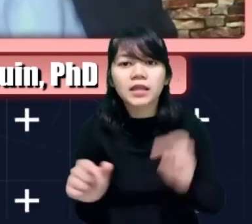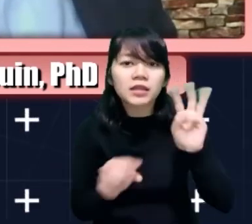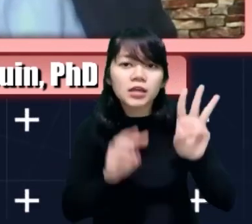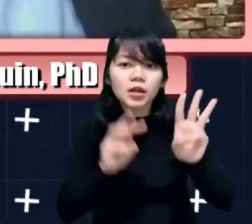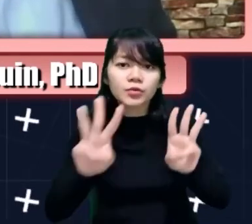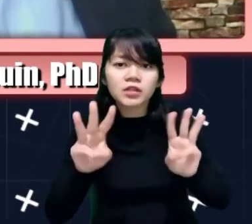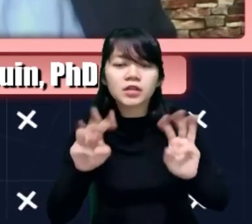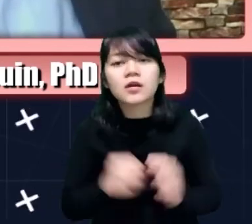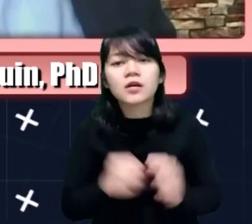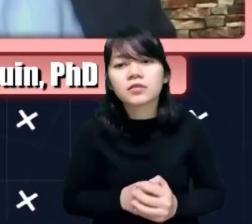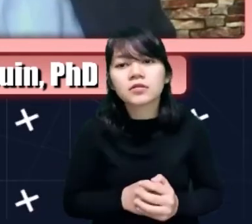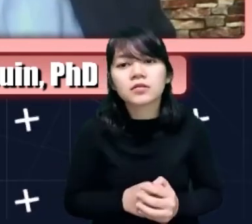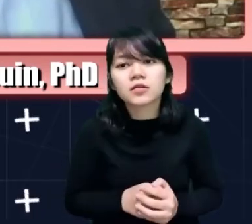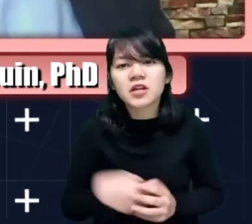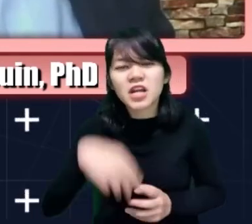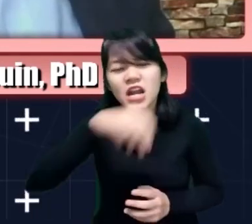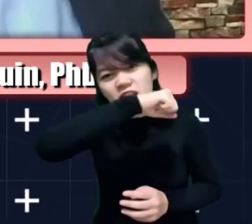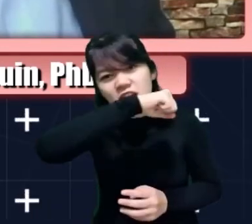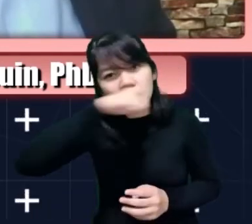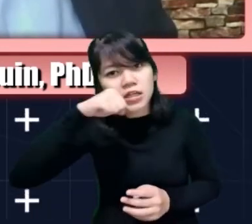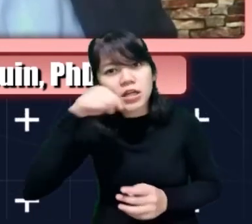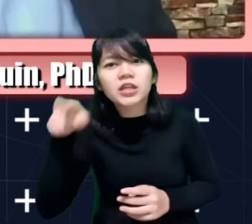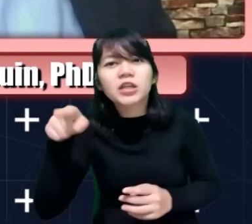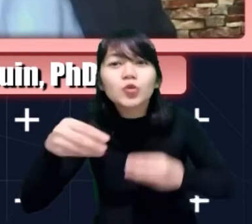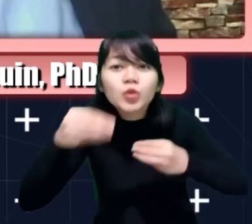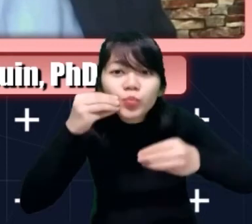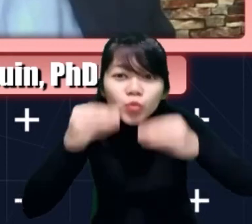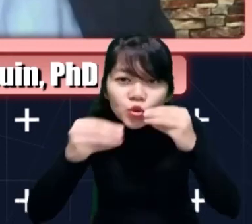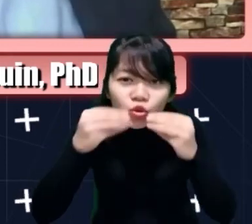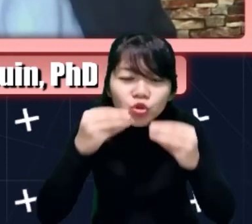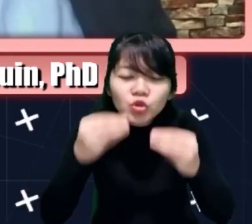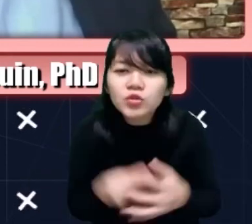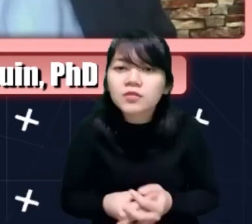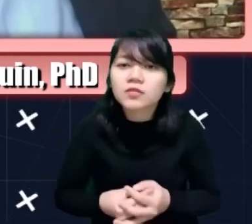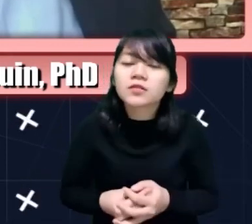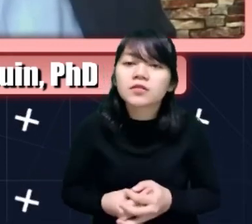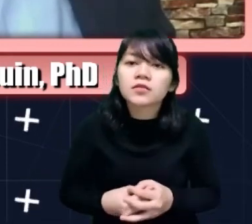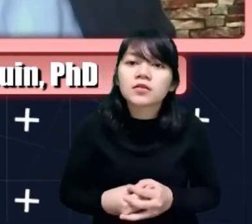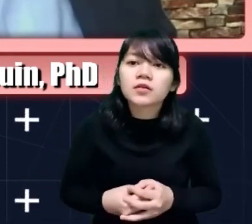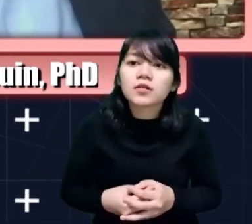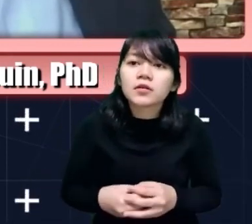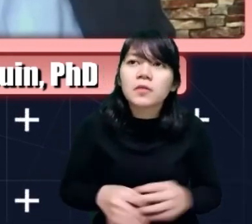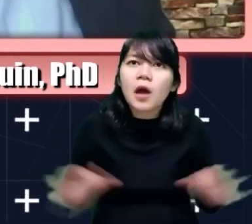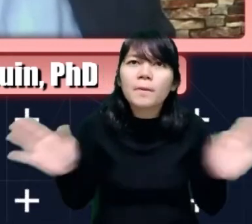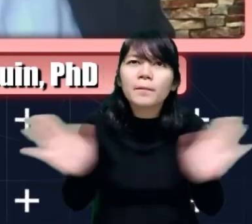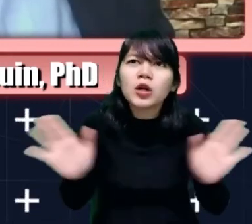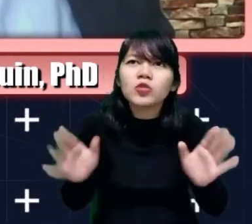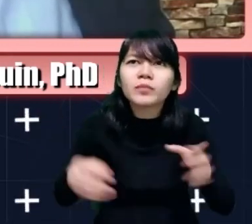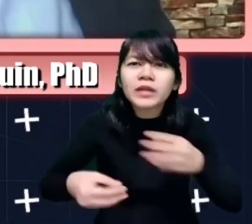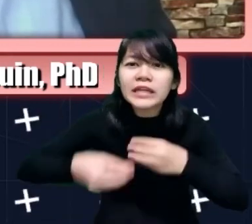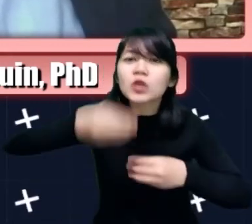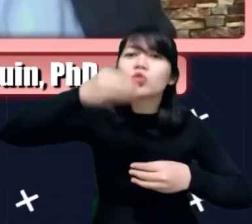selagi daging itu ada di mulut mereka, mereka sebelum dikunyah, maka bangkitlah murka